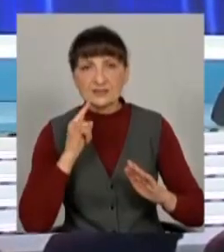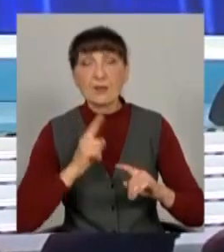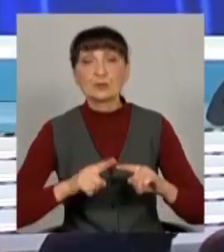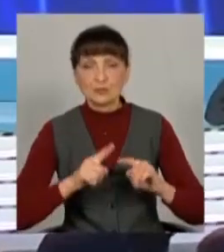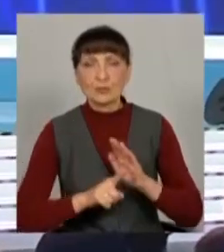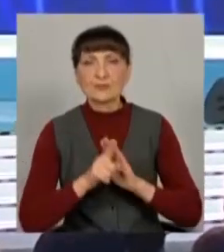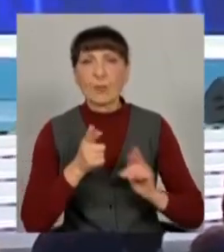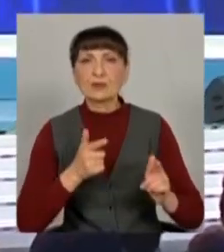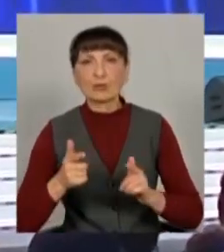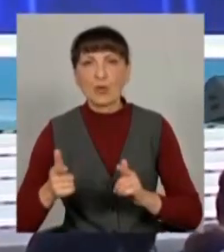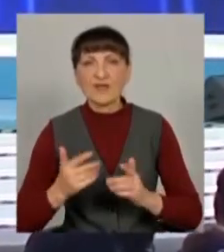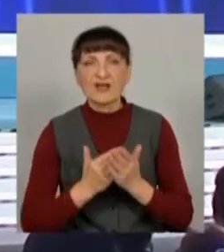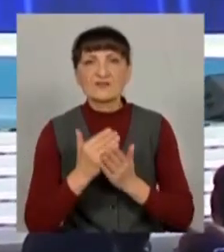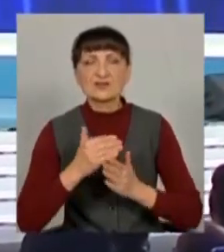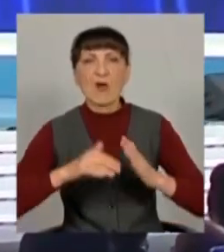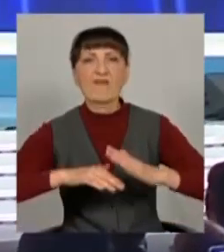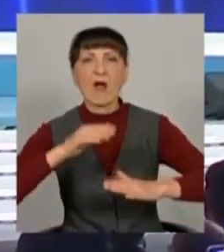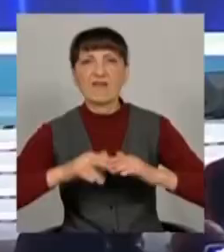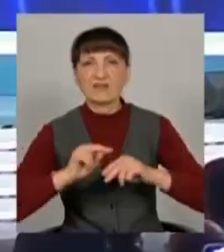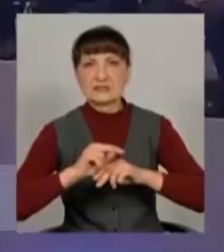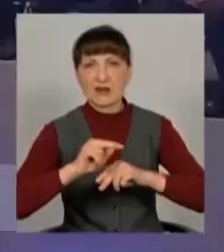приступят к подготовке высококвалифицированных